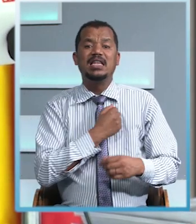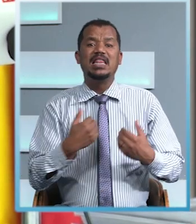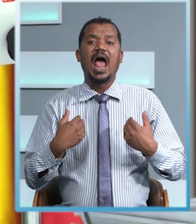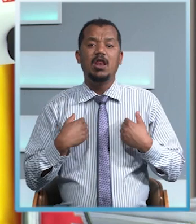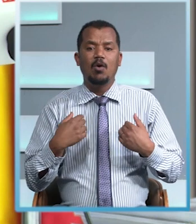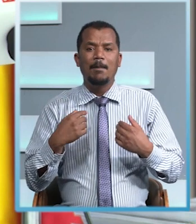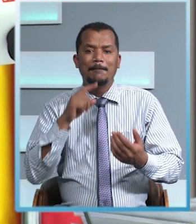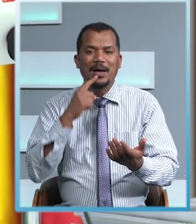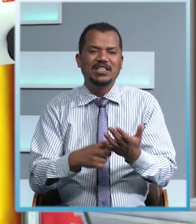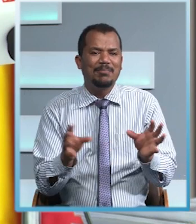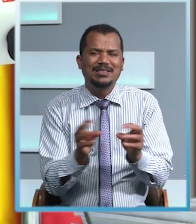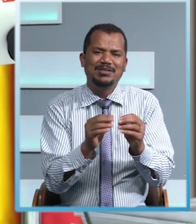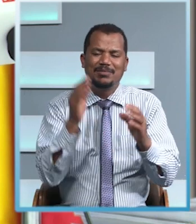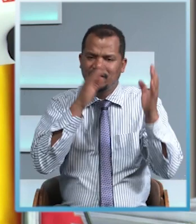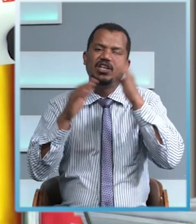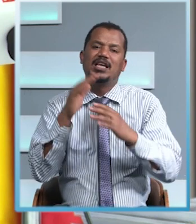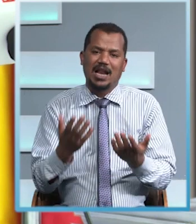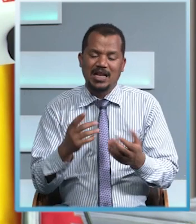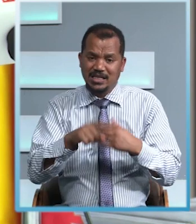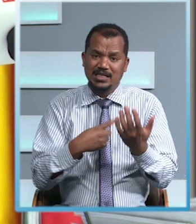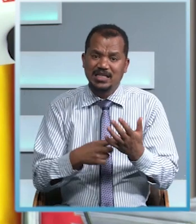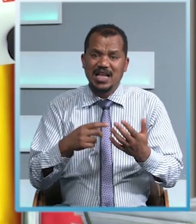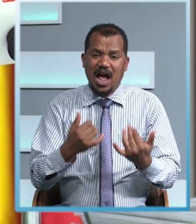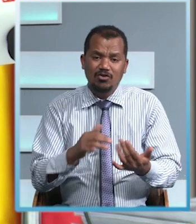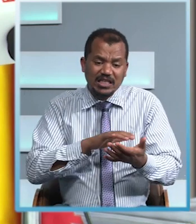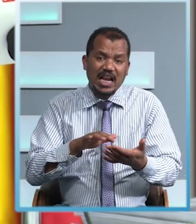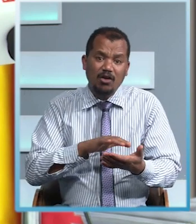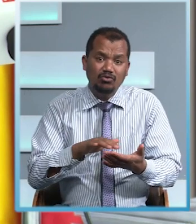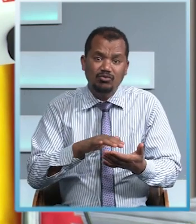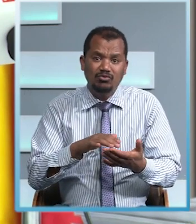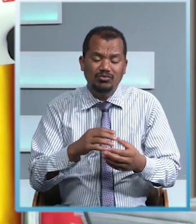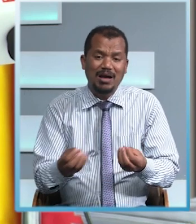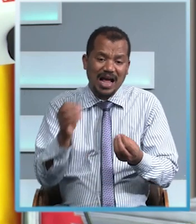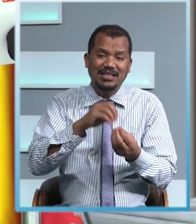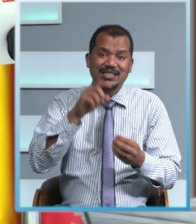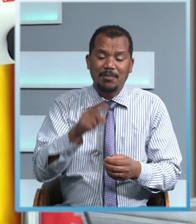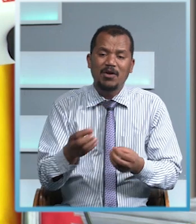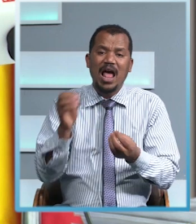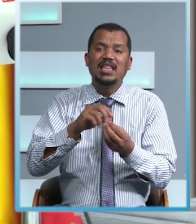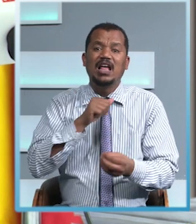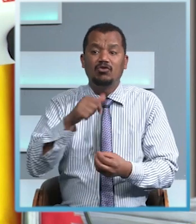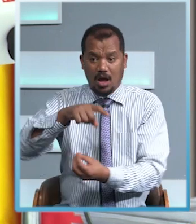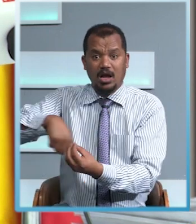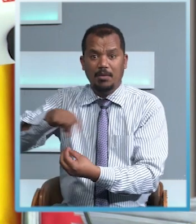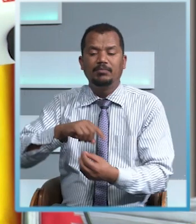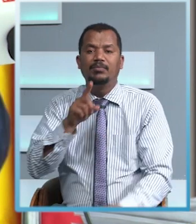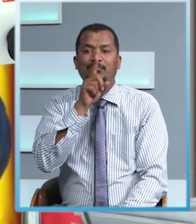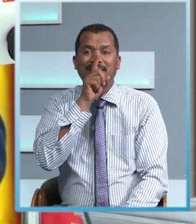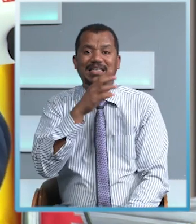ተአማንነት ያለው መረጃ ለመሰብሰብ የተቸገርንባቸው ጉዳዮች አሉ። ስለዚህ ጥናቱ መካተት ሲገባው ያልተካተቱ